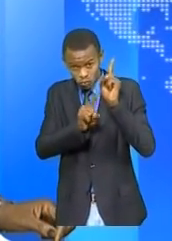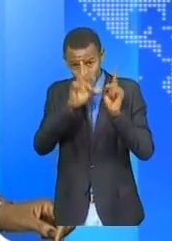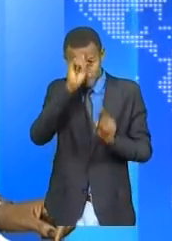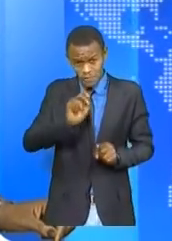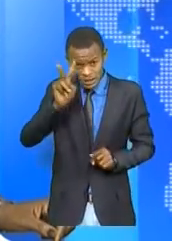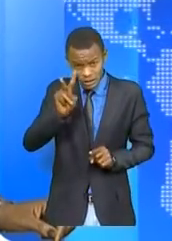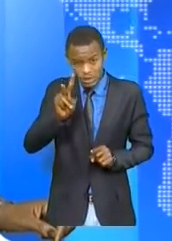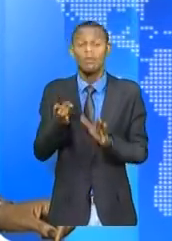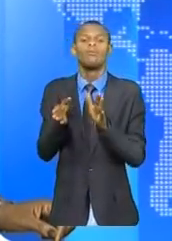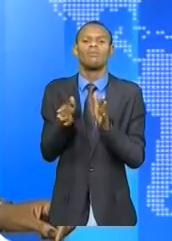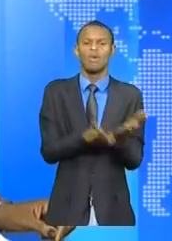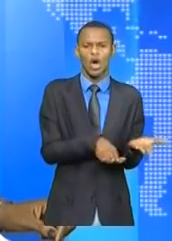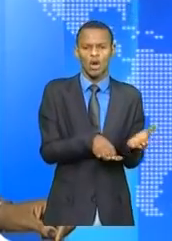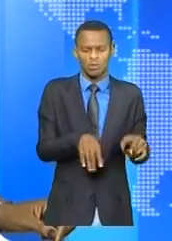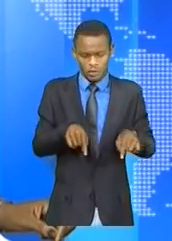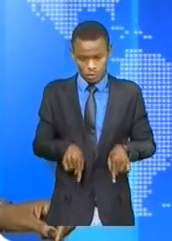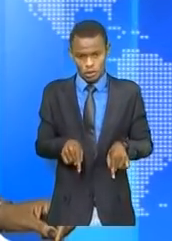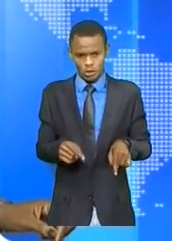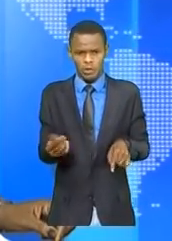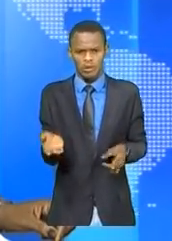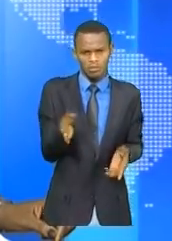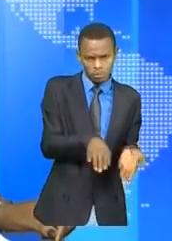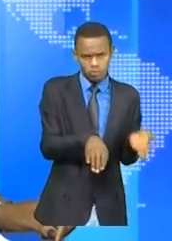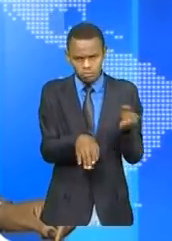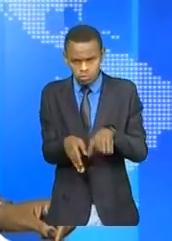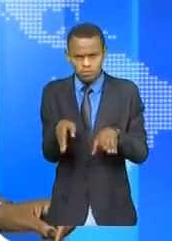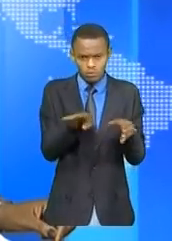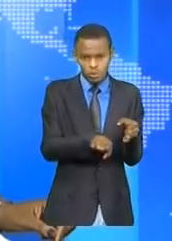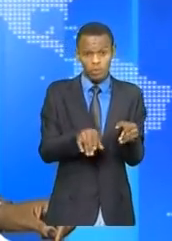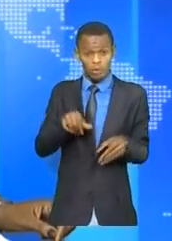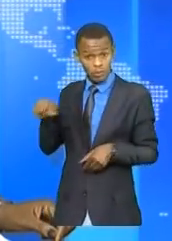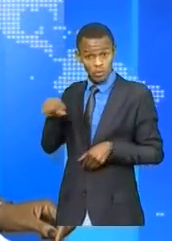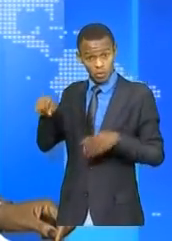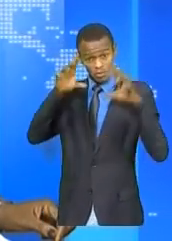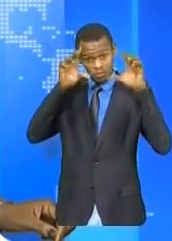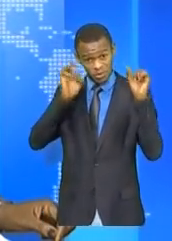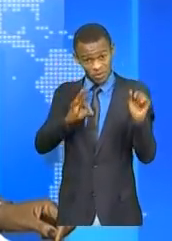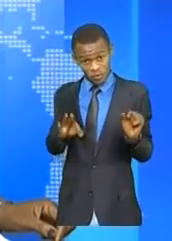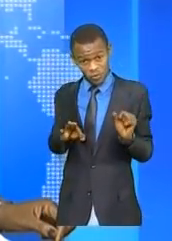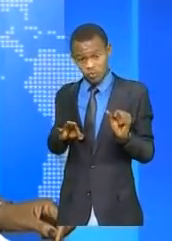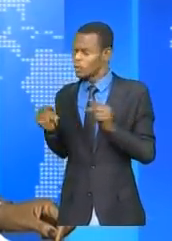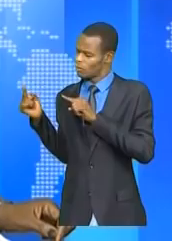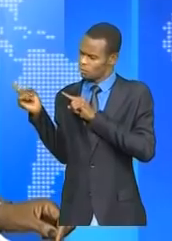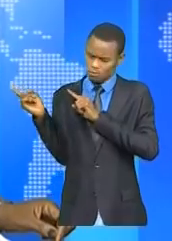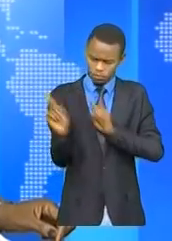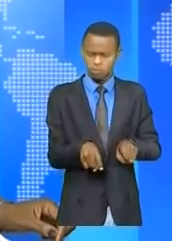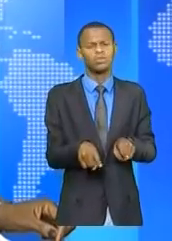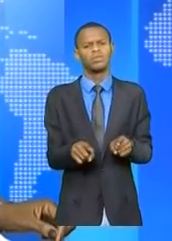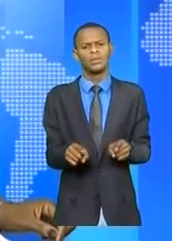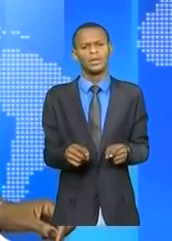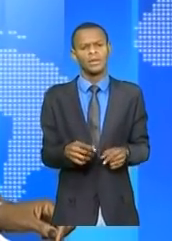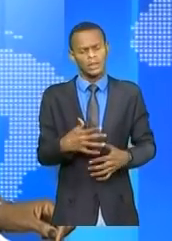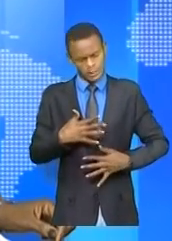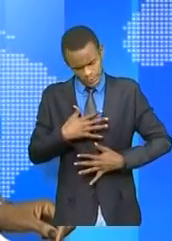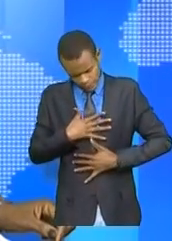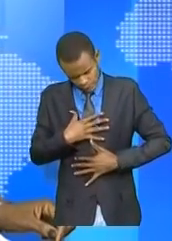à Kinshasa. Avant sa mise en terre, elle a reçu les derniers hommages du président de la République Félix-Antoine Tshisekedi à l'hôpital